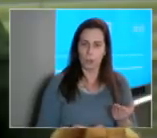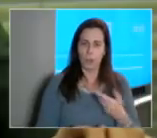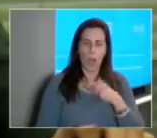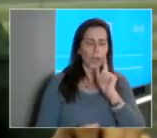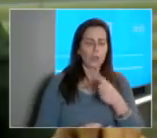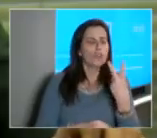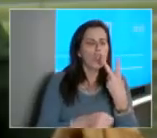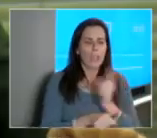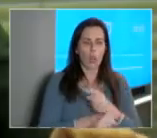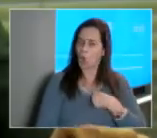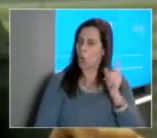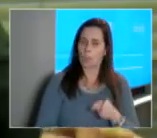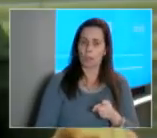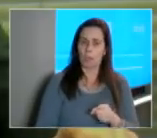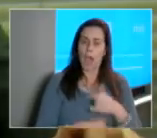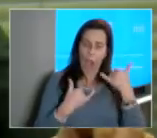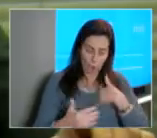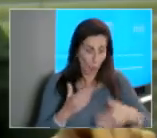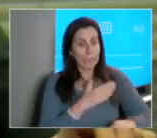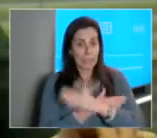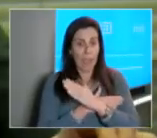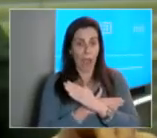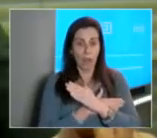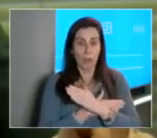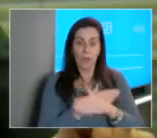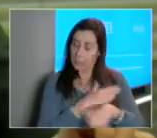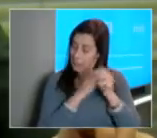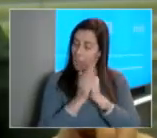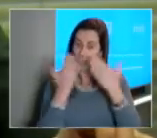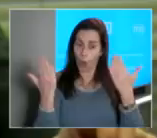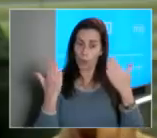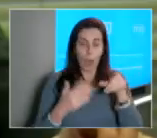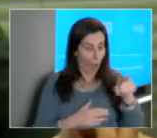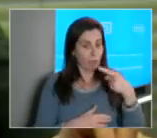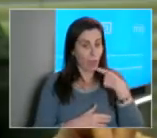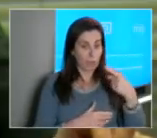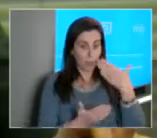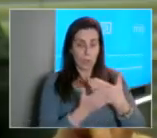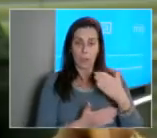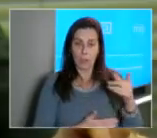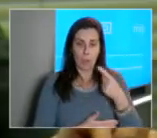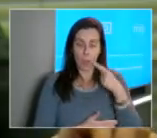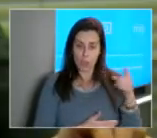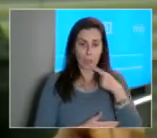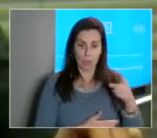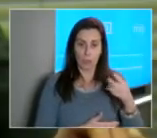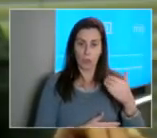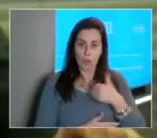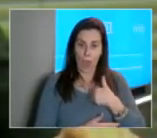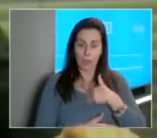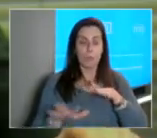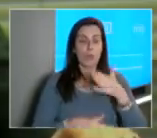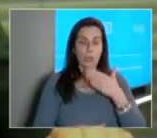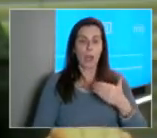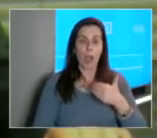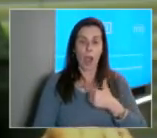לא צריך דקותיים. בואי נצא עכשיו, נצא לעיתונות הזרה. את תאמרי את אשר תאמרי, אמרה שהיא תגיד שאני וממשלת